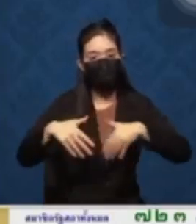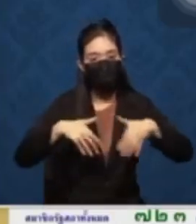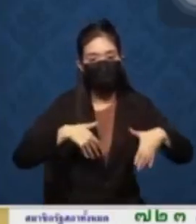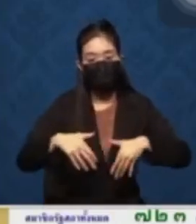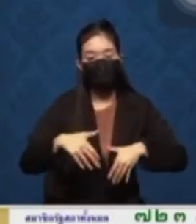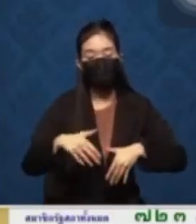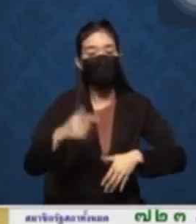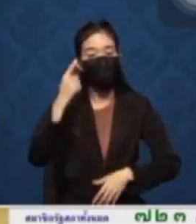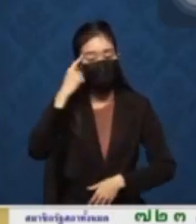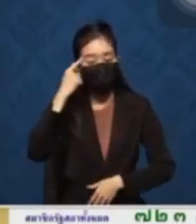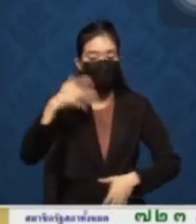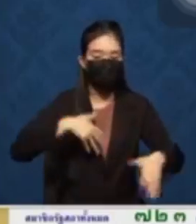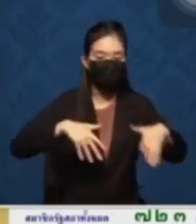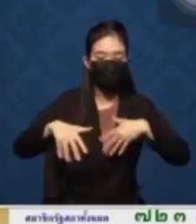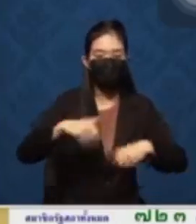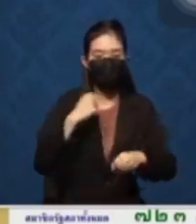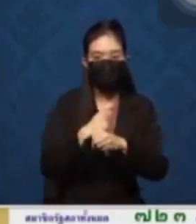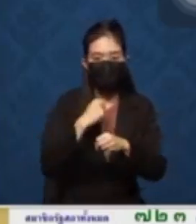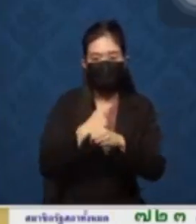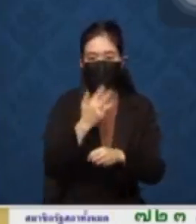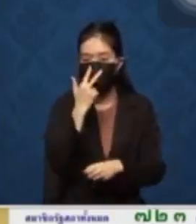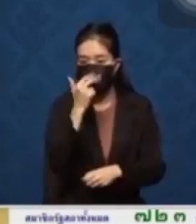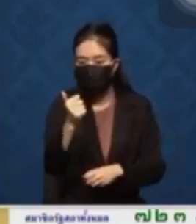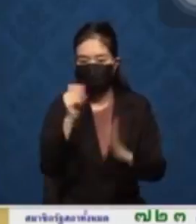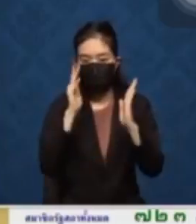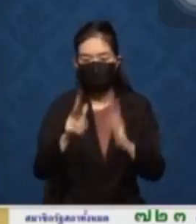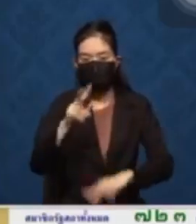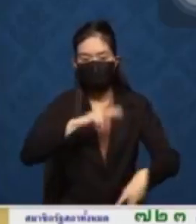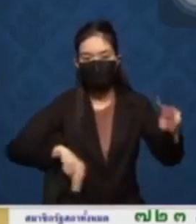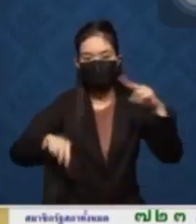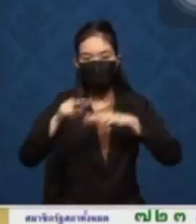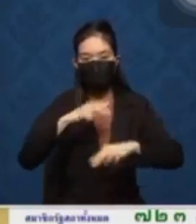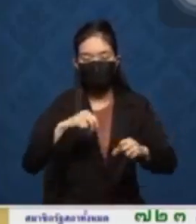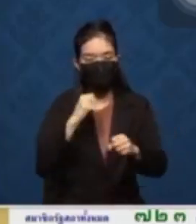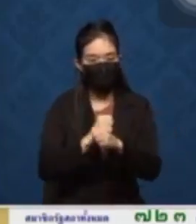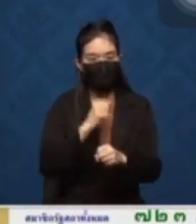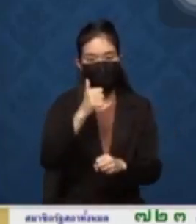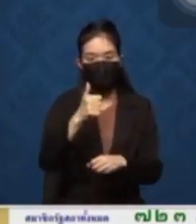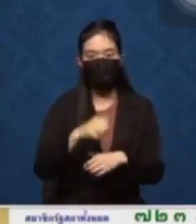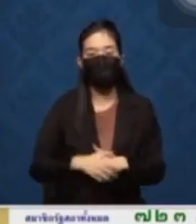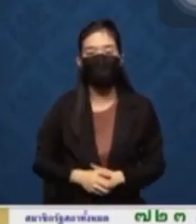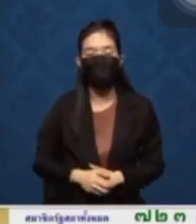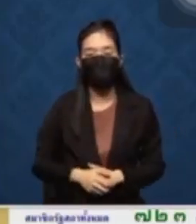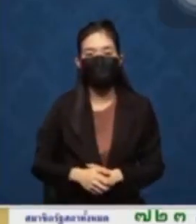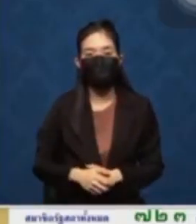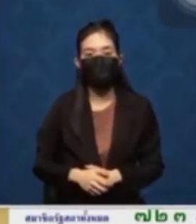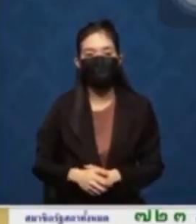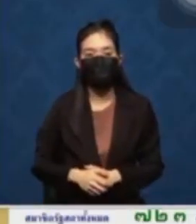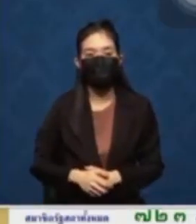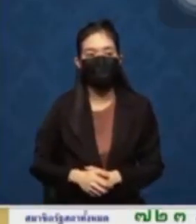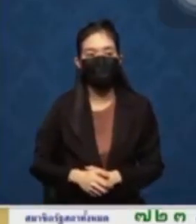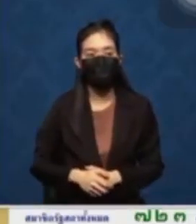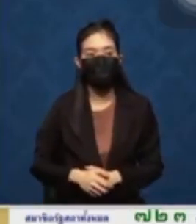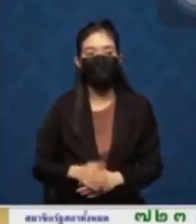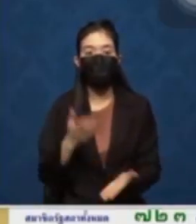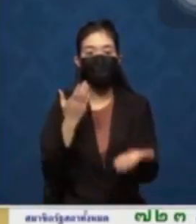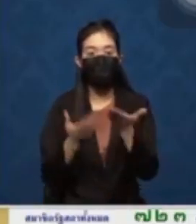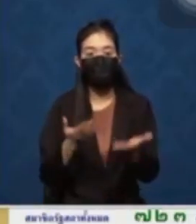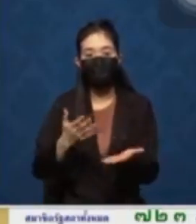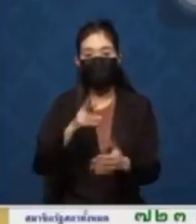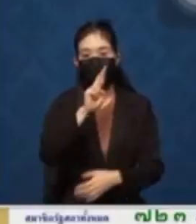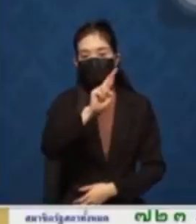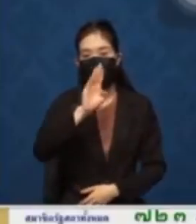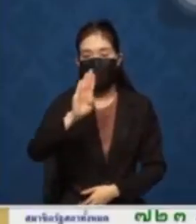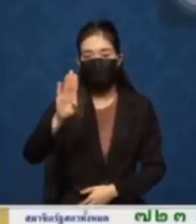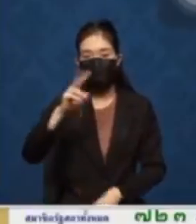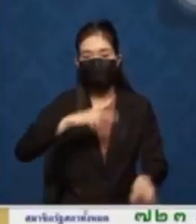าสามารถดำเนินการได้อย่างมืออาชีพโดยไม่ถูกแทรกแซงจากการเมืองและถ้าพูดถึงที่สุดนะครับแม้กระทั่งการรื้อระบอบประยุทธ์นะครับ